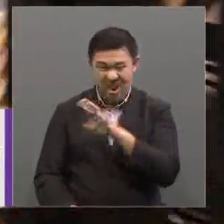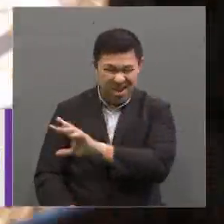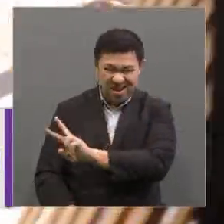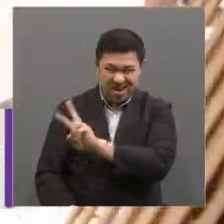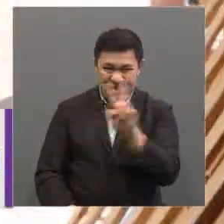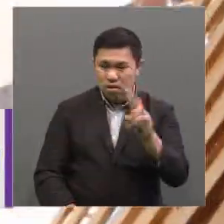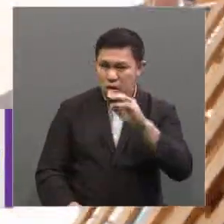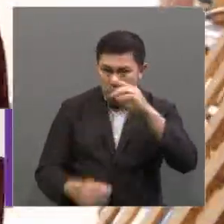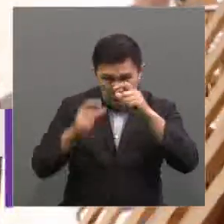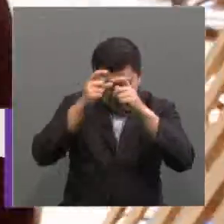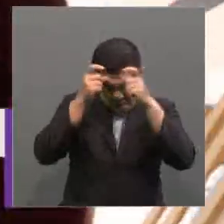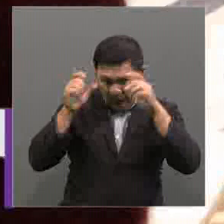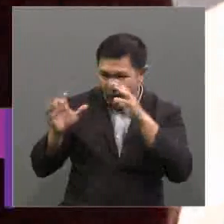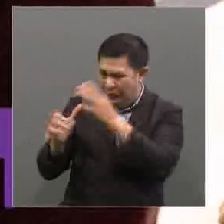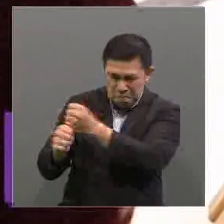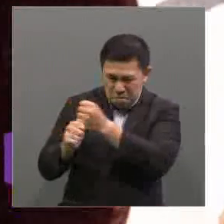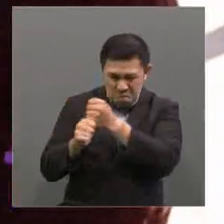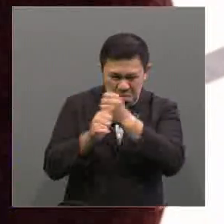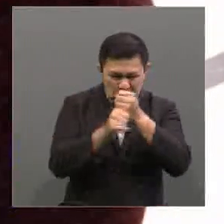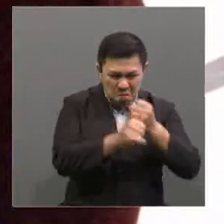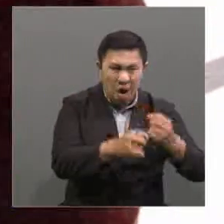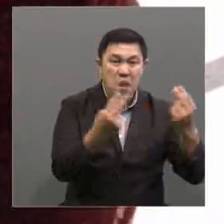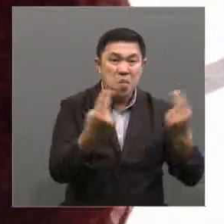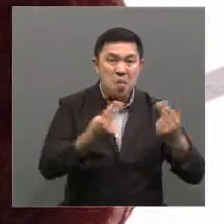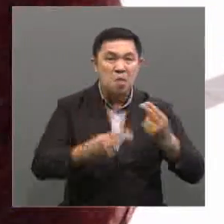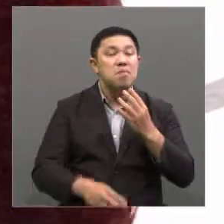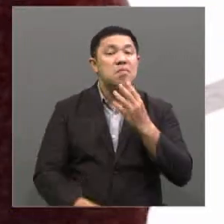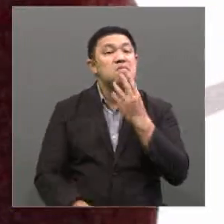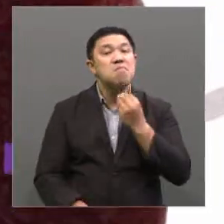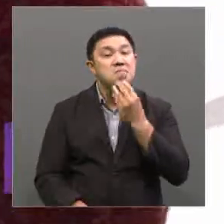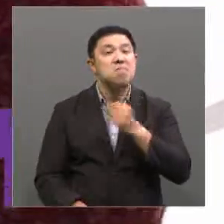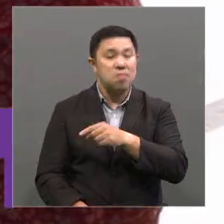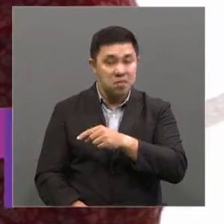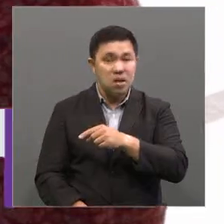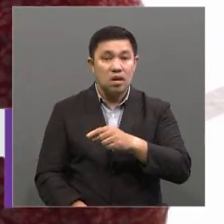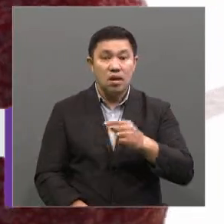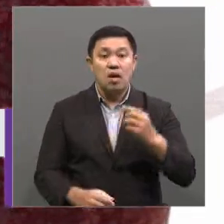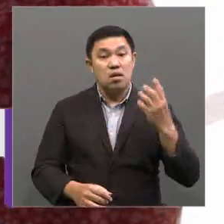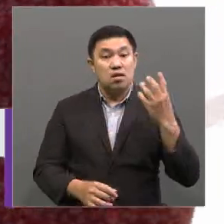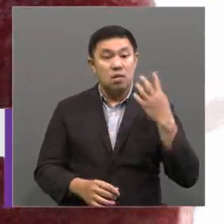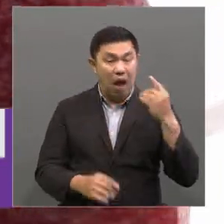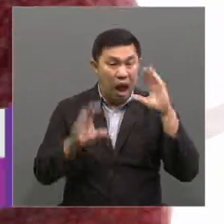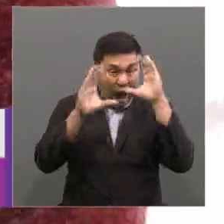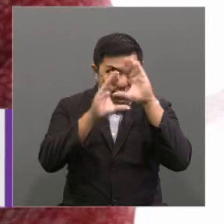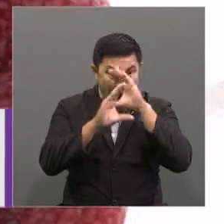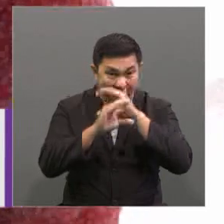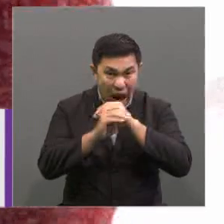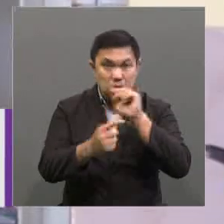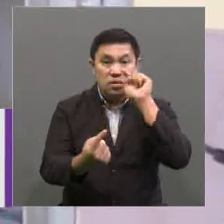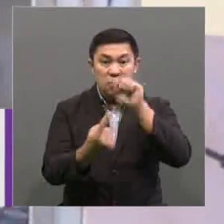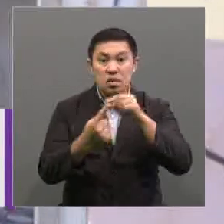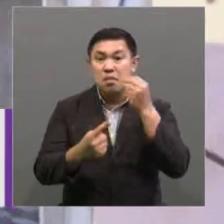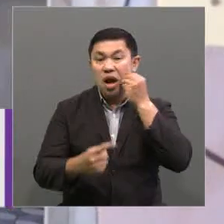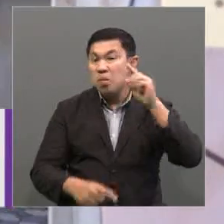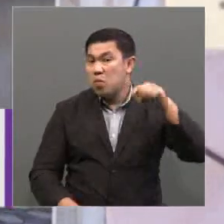ครับระหว่างที่มีเหตุสู้รบในอิสราเอลต่อมาได้รับการปล่อยตัวแล้ววันนี้จริงๆก็คือตั้งแต่เมื่อคืนเยนะเดินทางมาถึงบ้านของ